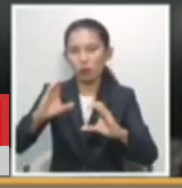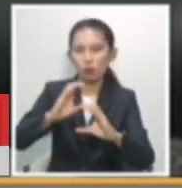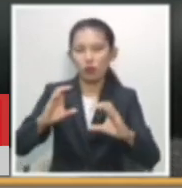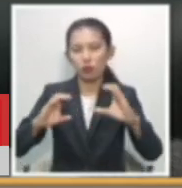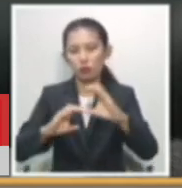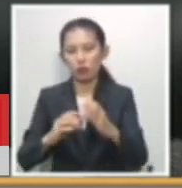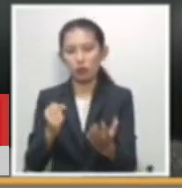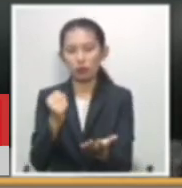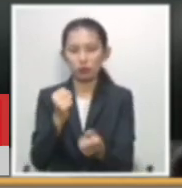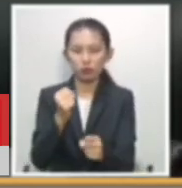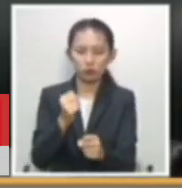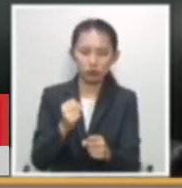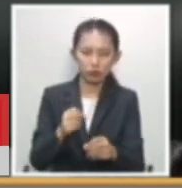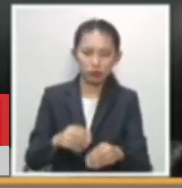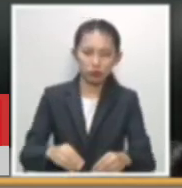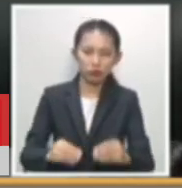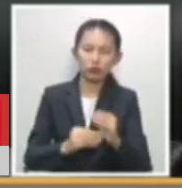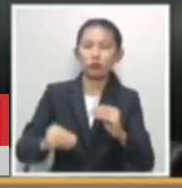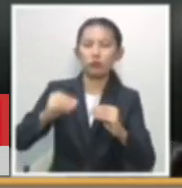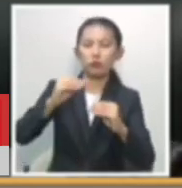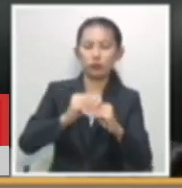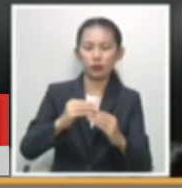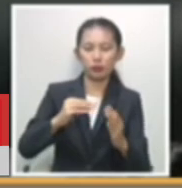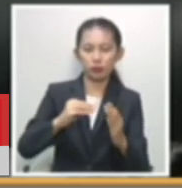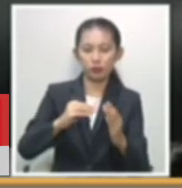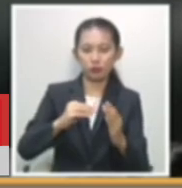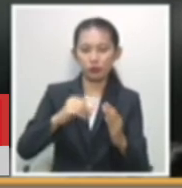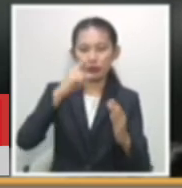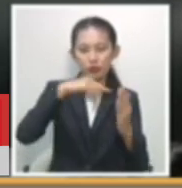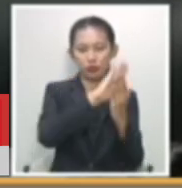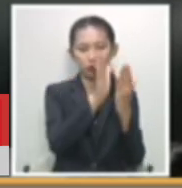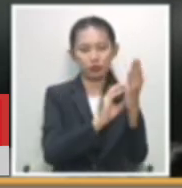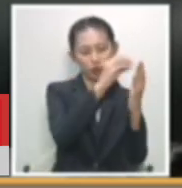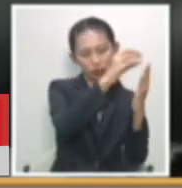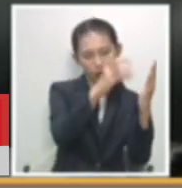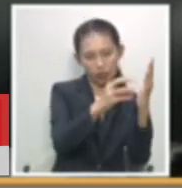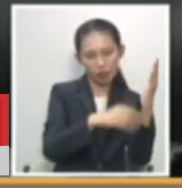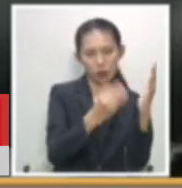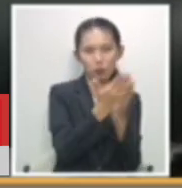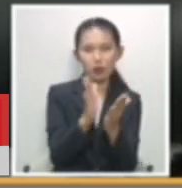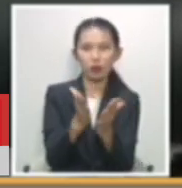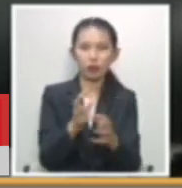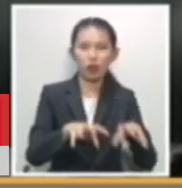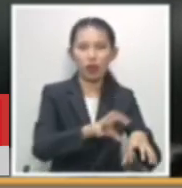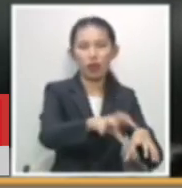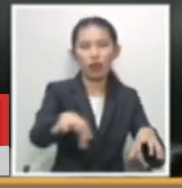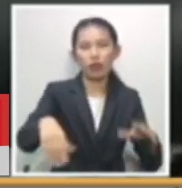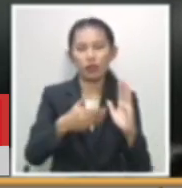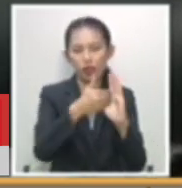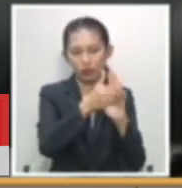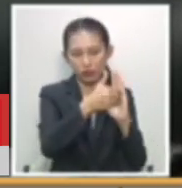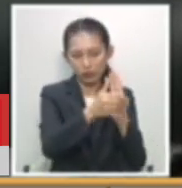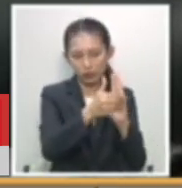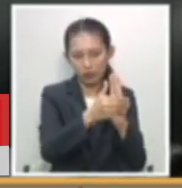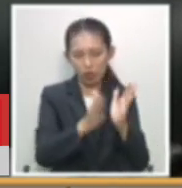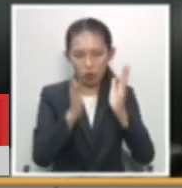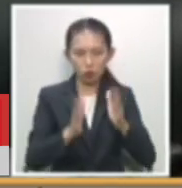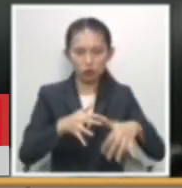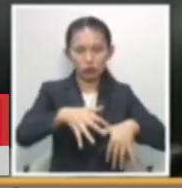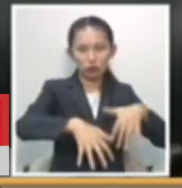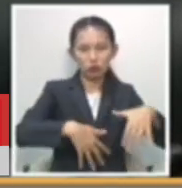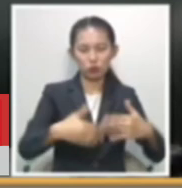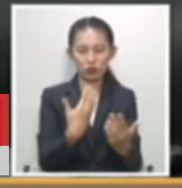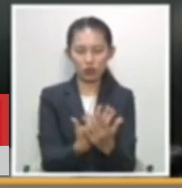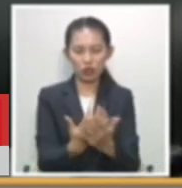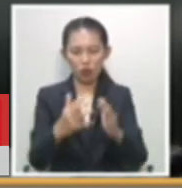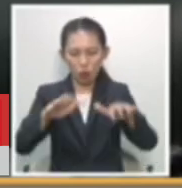หม่ๆซึ่งเราสามารถกระจายไปหลายๆพื้นที่เช่นภาคอีสานที่ชาวบ้านอิงแต่รายรับจากภาคการเ